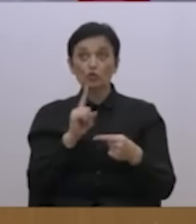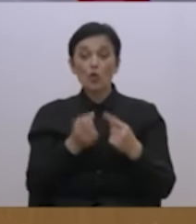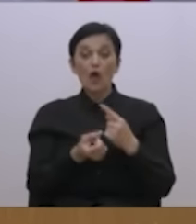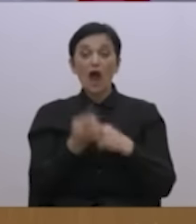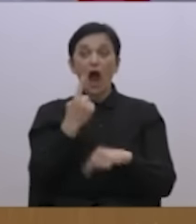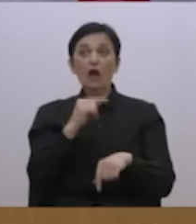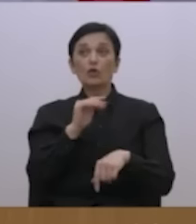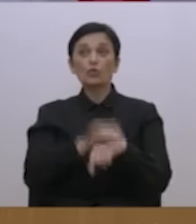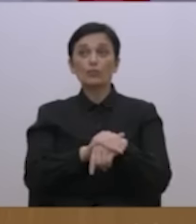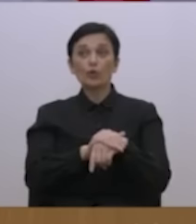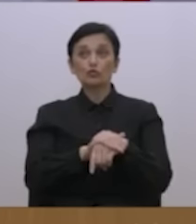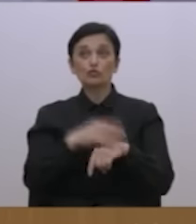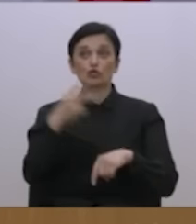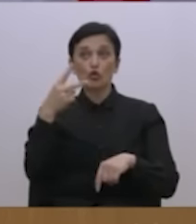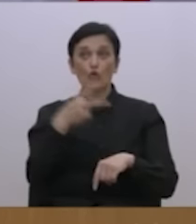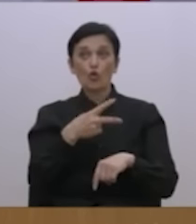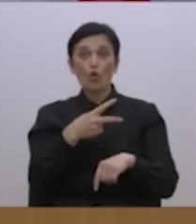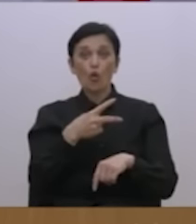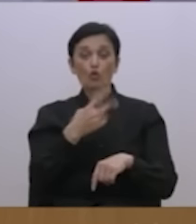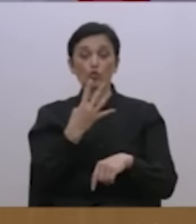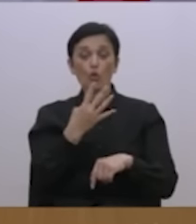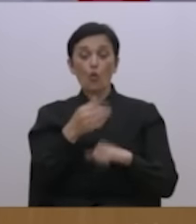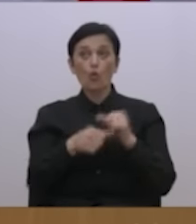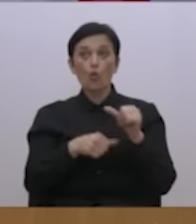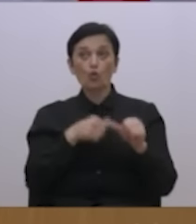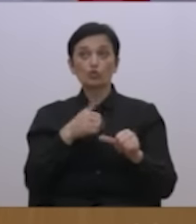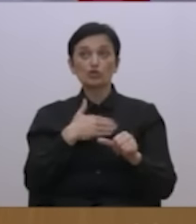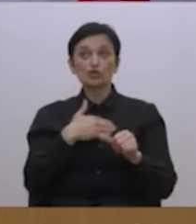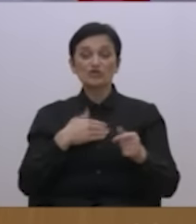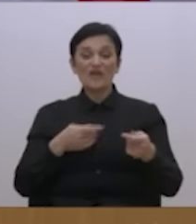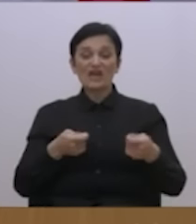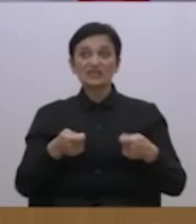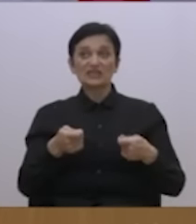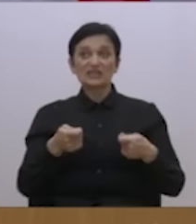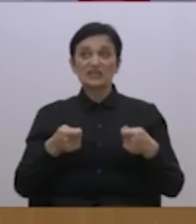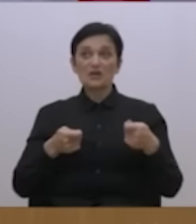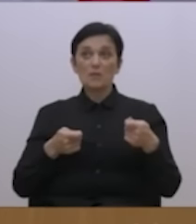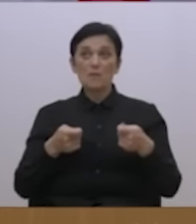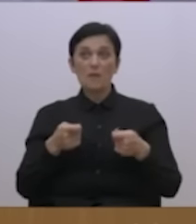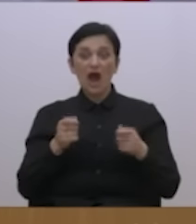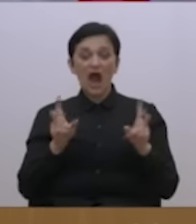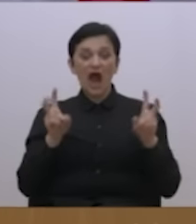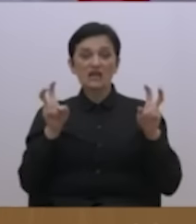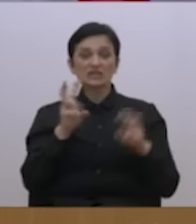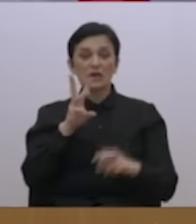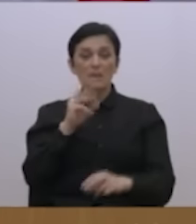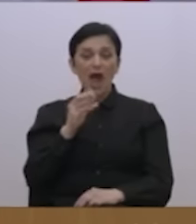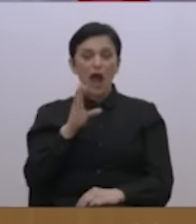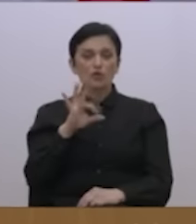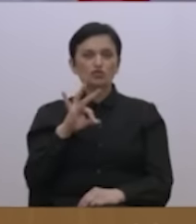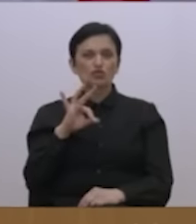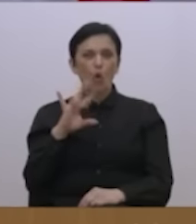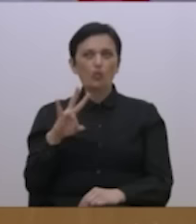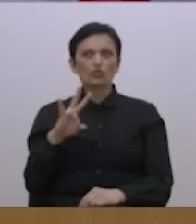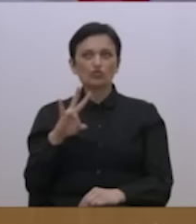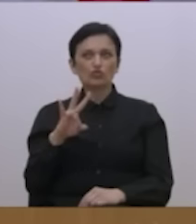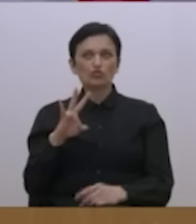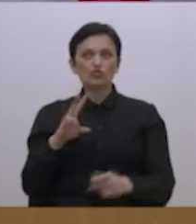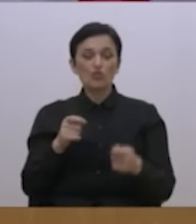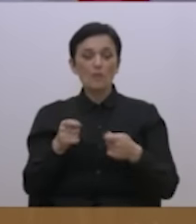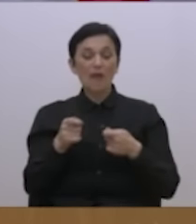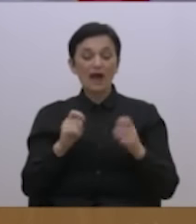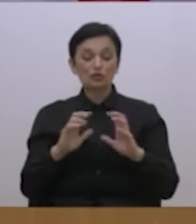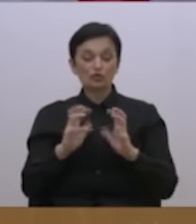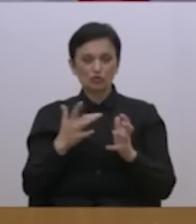აღმოჩნდა, რომ 2004 წლიდან ჩვენ გმართავენ, აი ასე ვთქვათ, რაღაც მასონები, რომ მასონები მართავენ